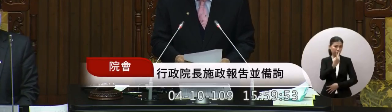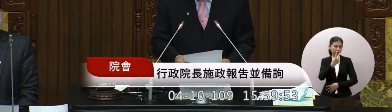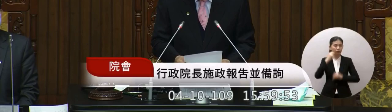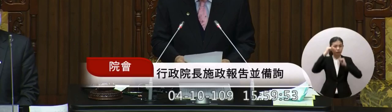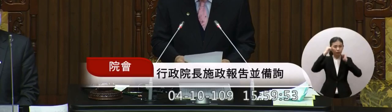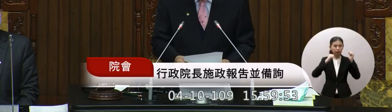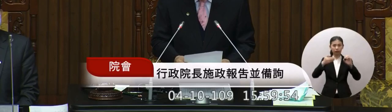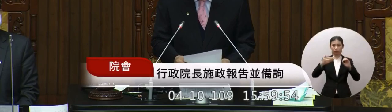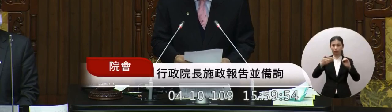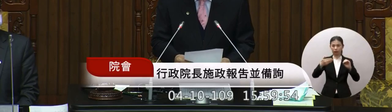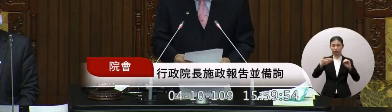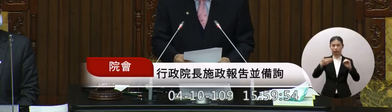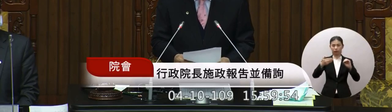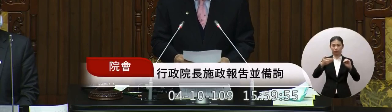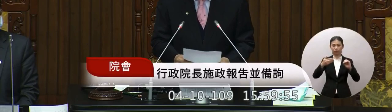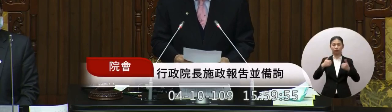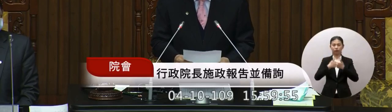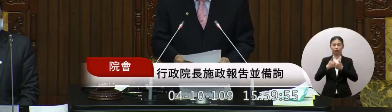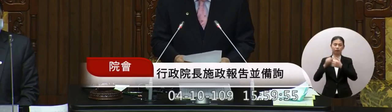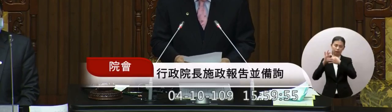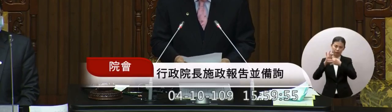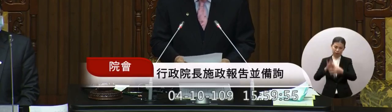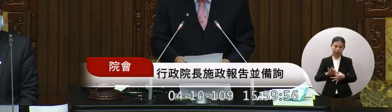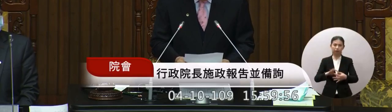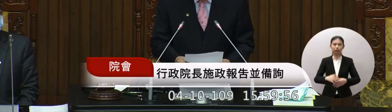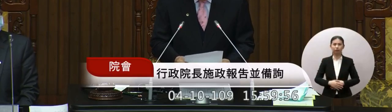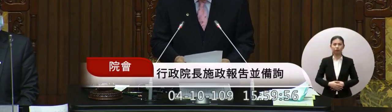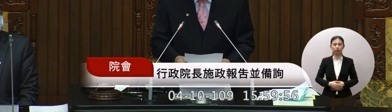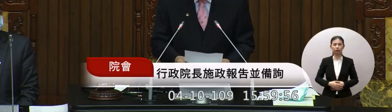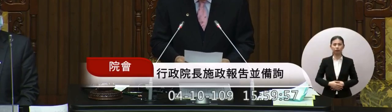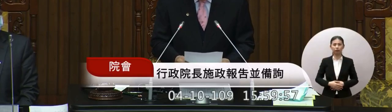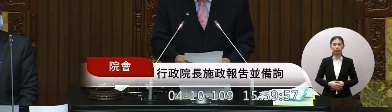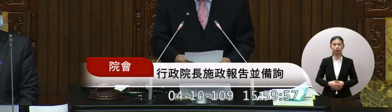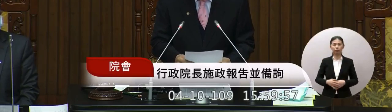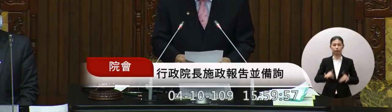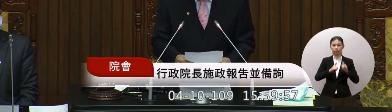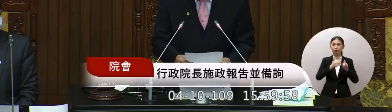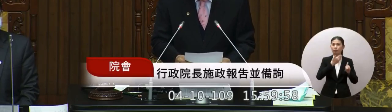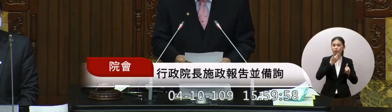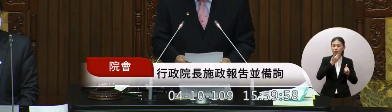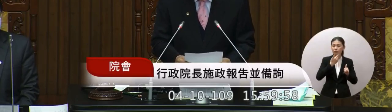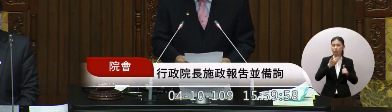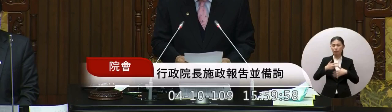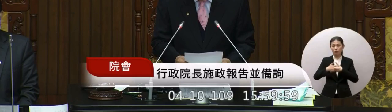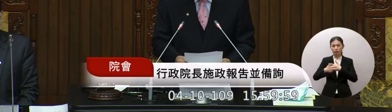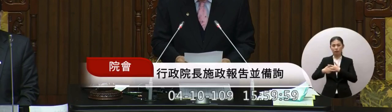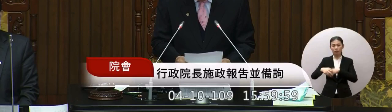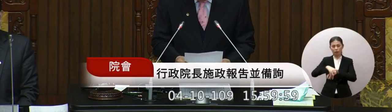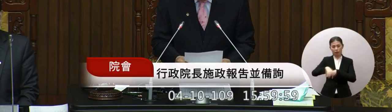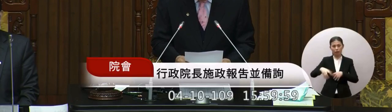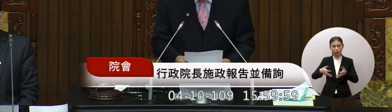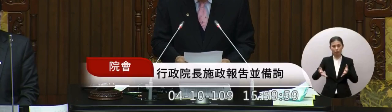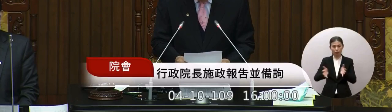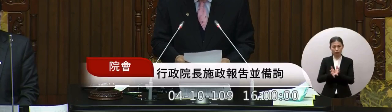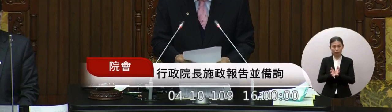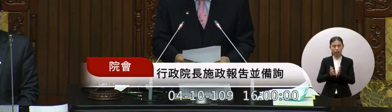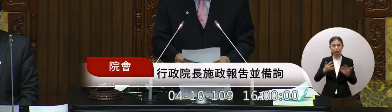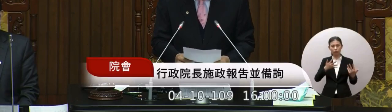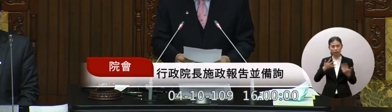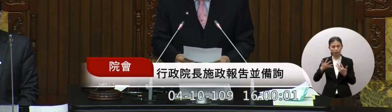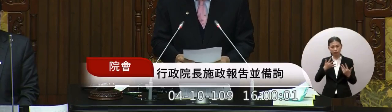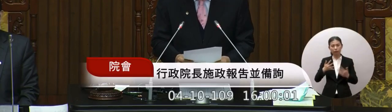上午9时继续开会，继续进行社会福利及卫生环境组织执